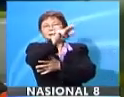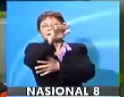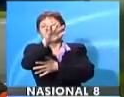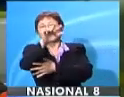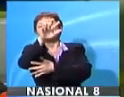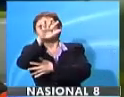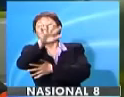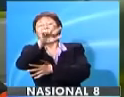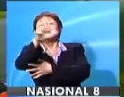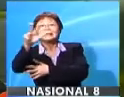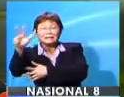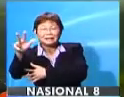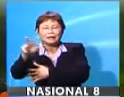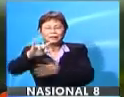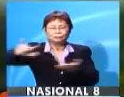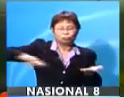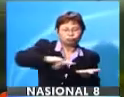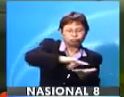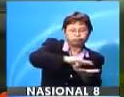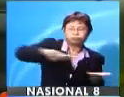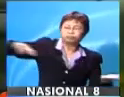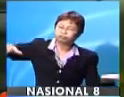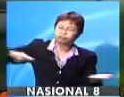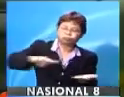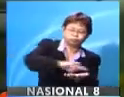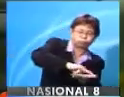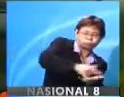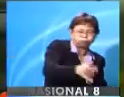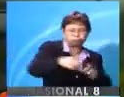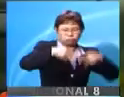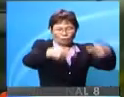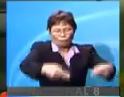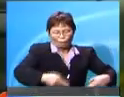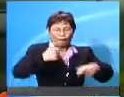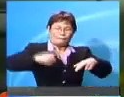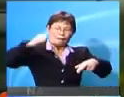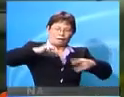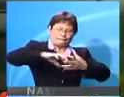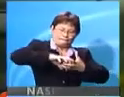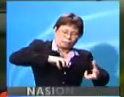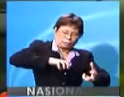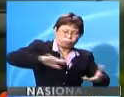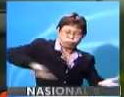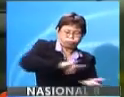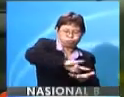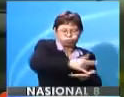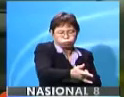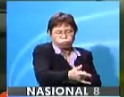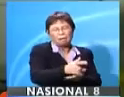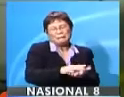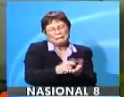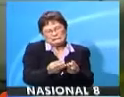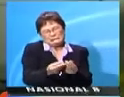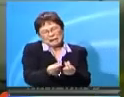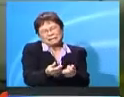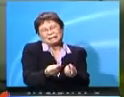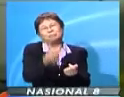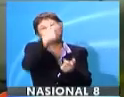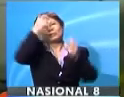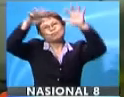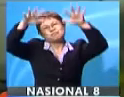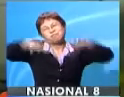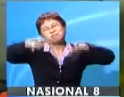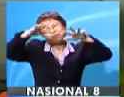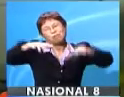dari Miri tergelincir ketika mendarat akibat tayar kiri bahagian belakang pecah. Landasan ketika itu basah berikutan hujan